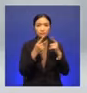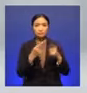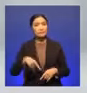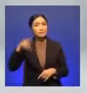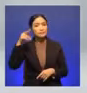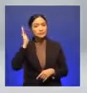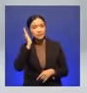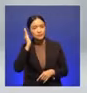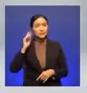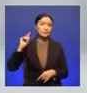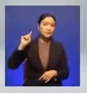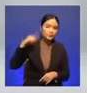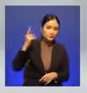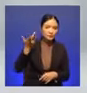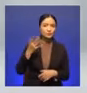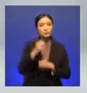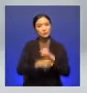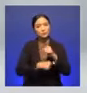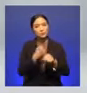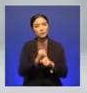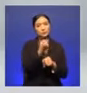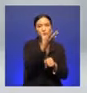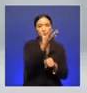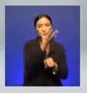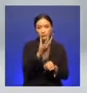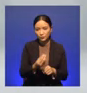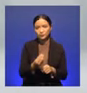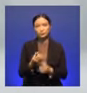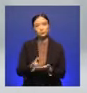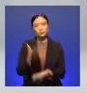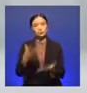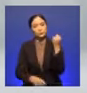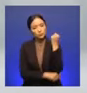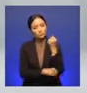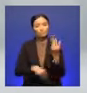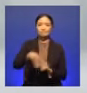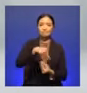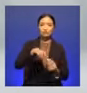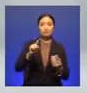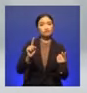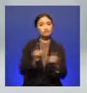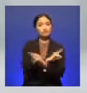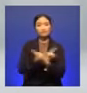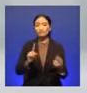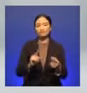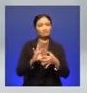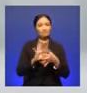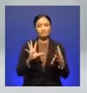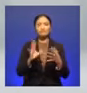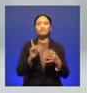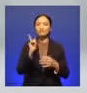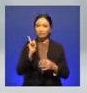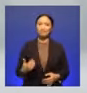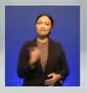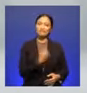ศอายุชนชั้นฐานะต่างๆของผู้คนทางเศรษฐกิจแล้วก็สังคมด้วยนะคะเพราะฉะนั้นเรื่องความเป็นธรรมท